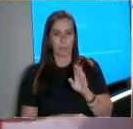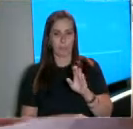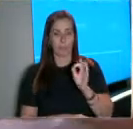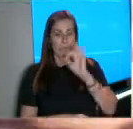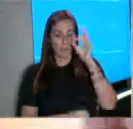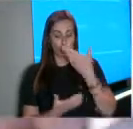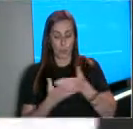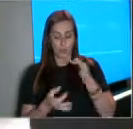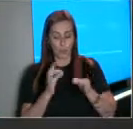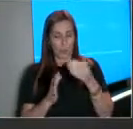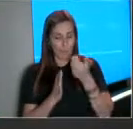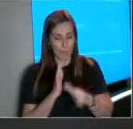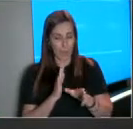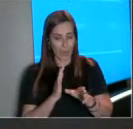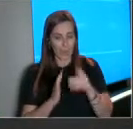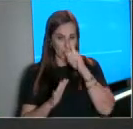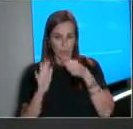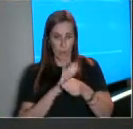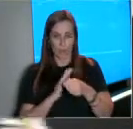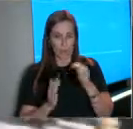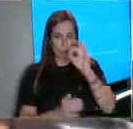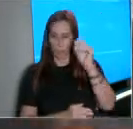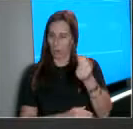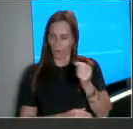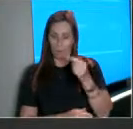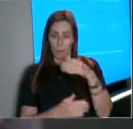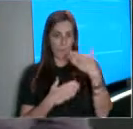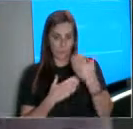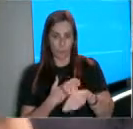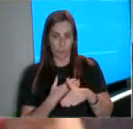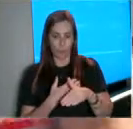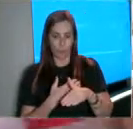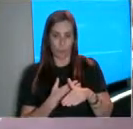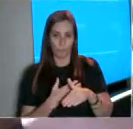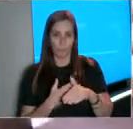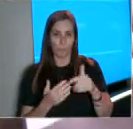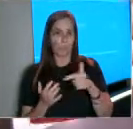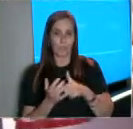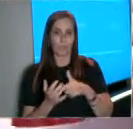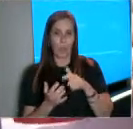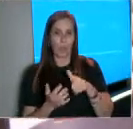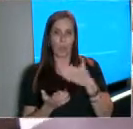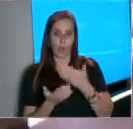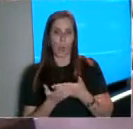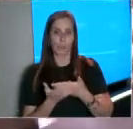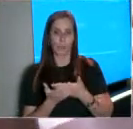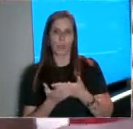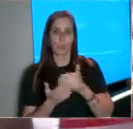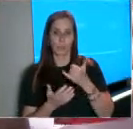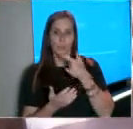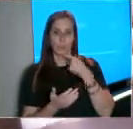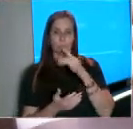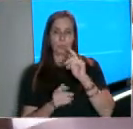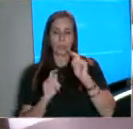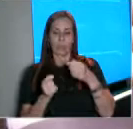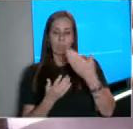והסיכוי שמנדלבליט ירד מסעיף השוחד הוא לדעתי סיכוי קלוש. בסופו של יום, מלחץ כזה או אחר, הוא בסופו של דבר החליט להמליץ